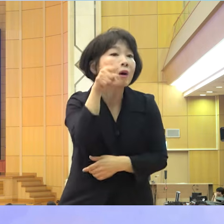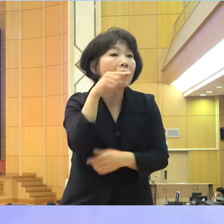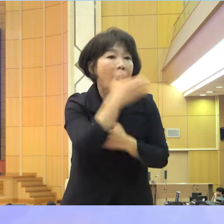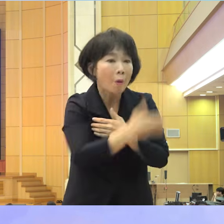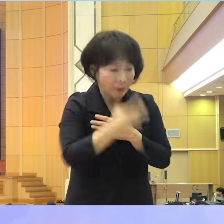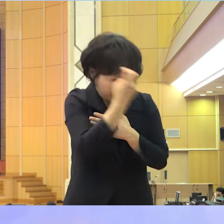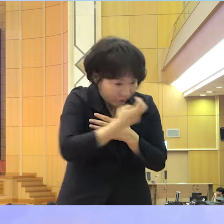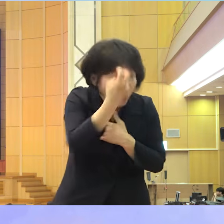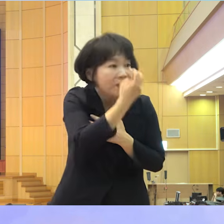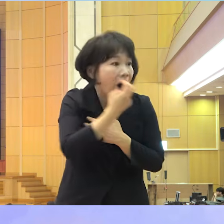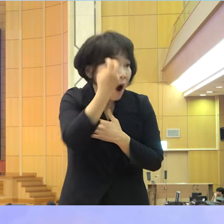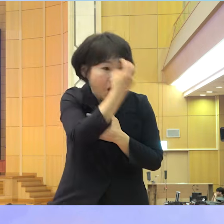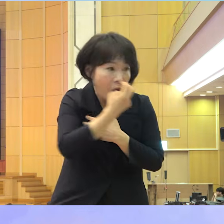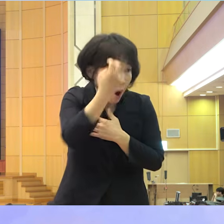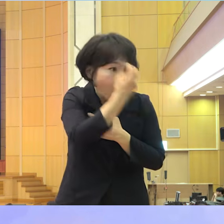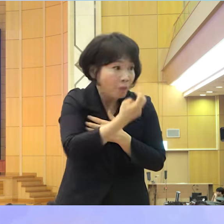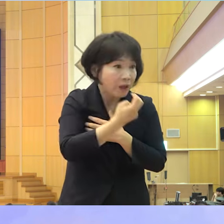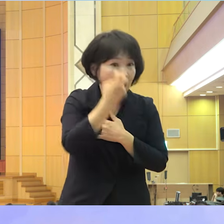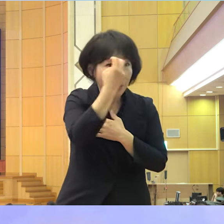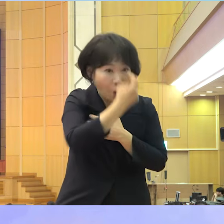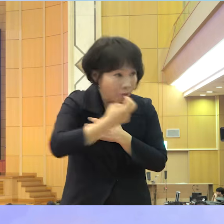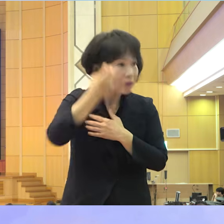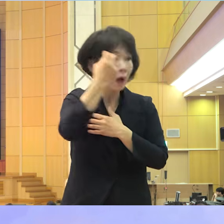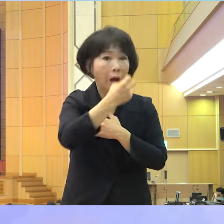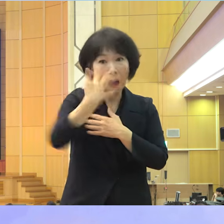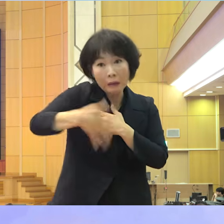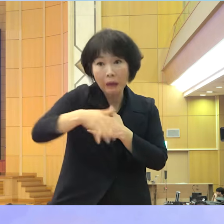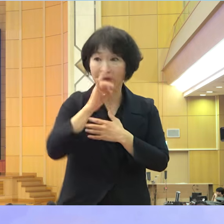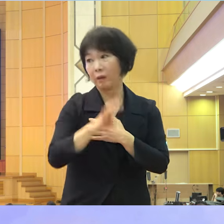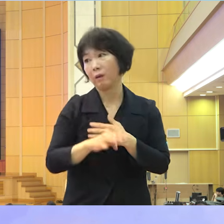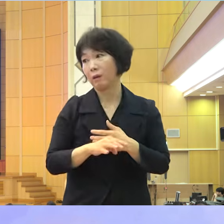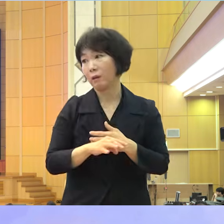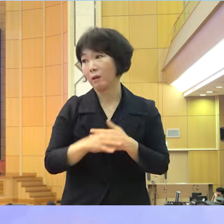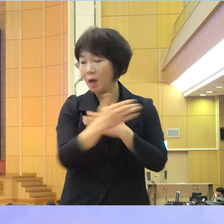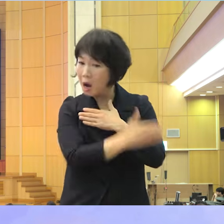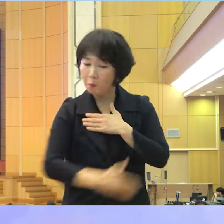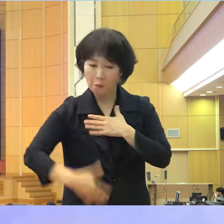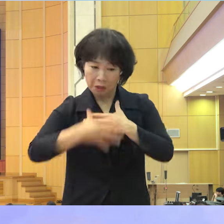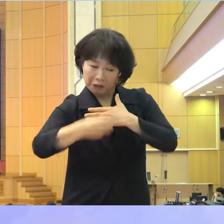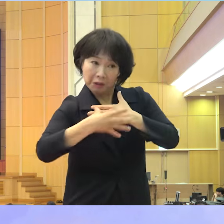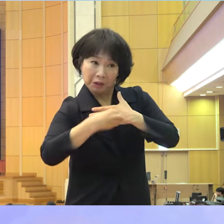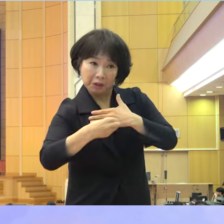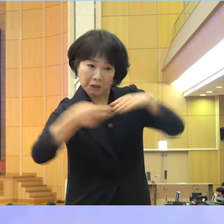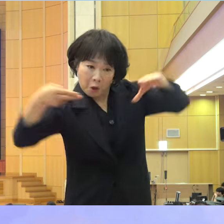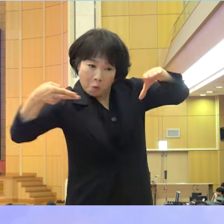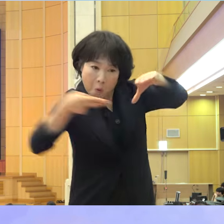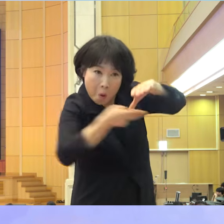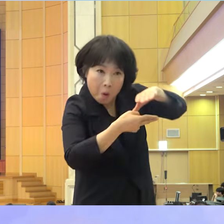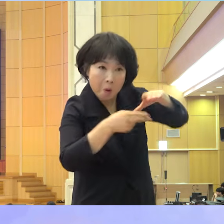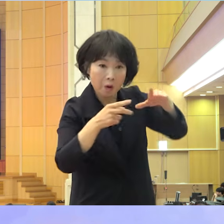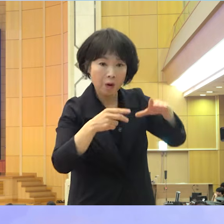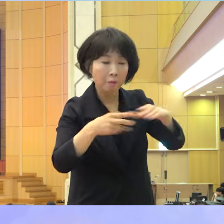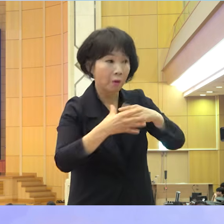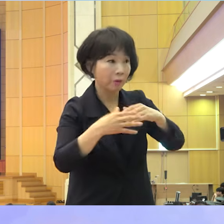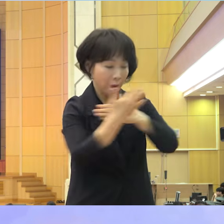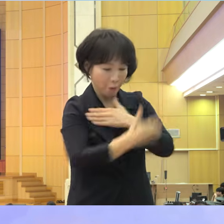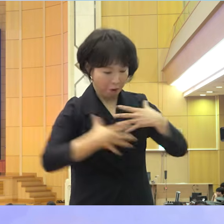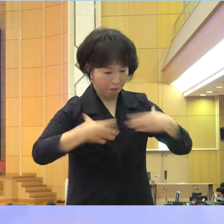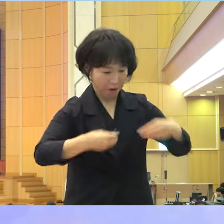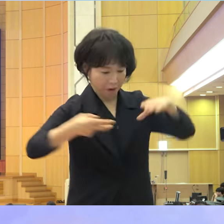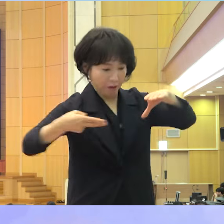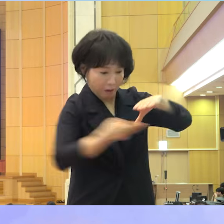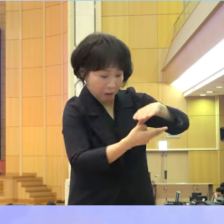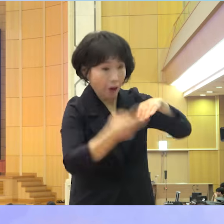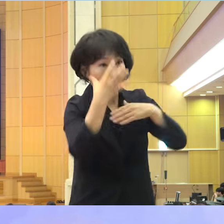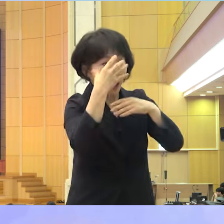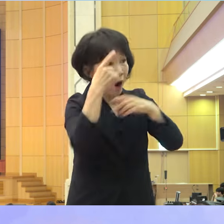그러면 검사할 때 물론 엑스레이 찍는 것도 있고 CT 촬영하는 것도 있고 MRI 찍는 거 있잖아요.